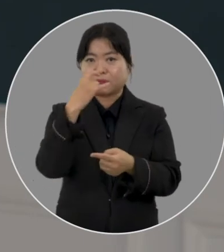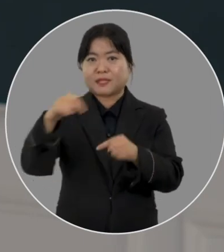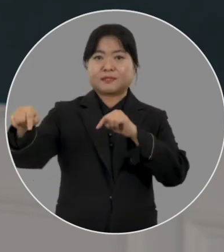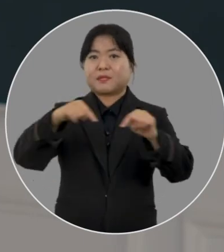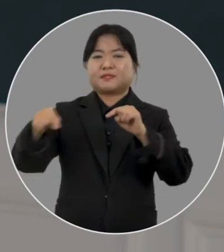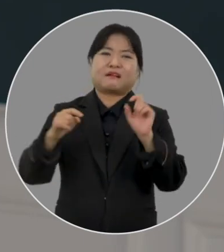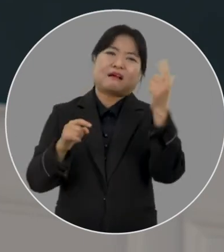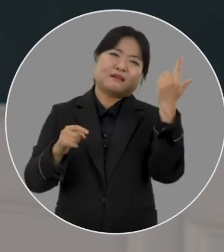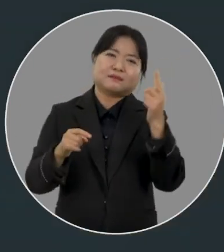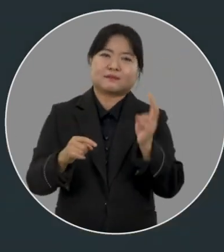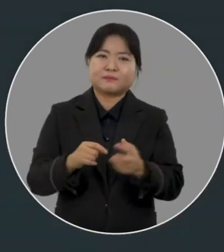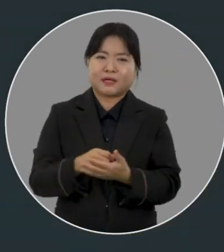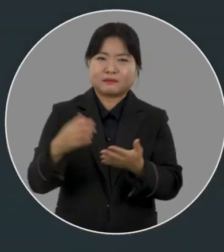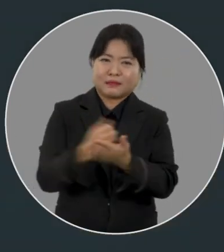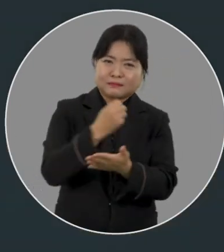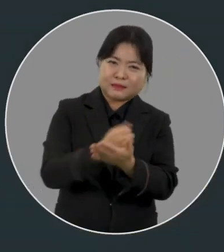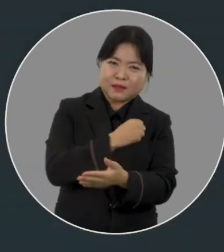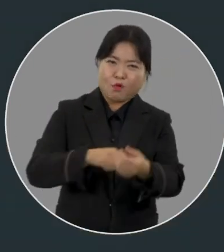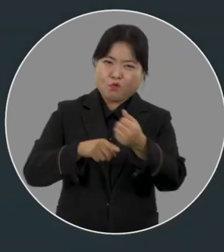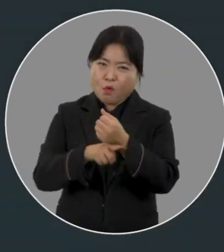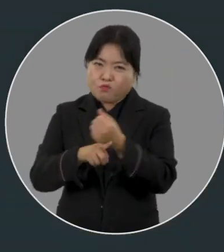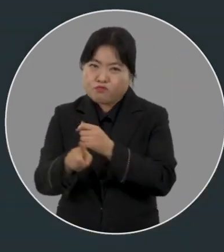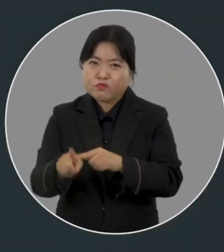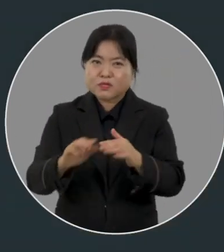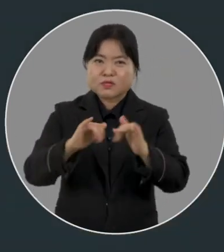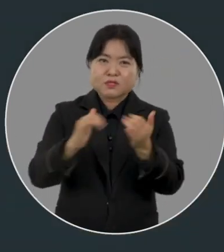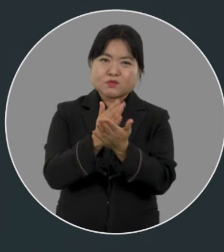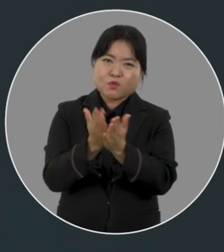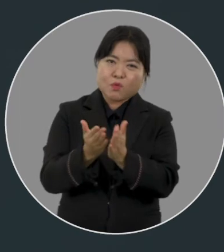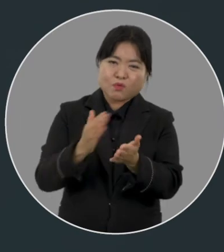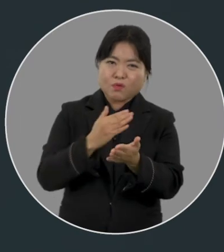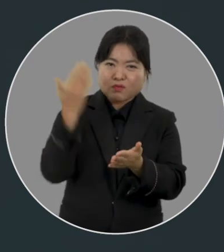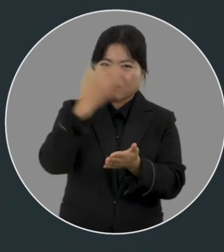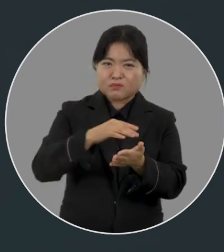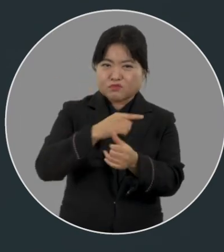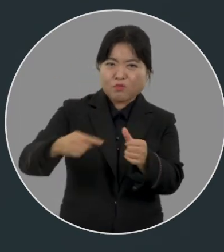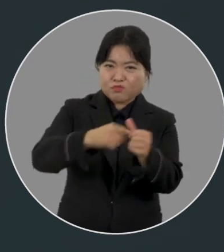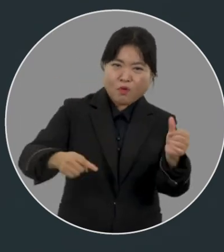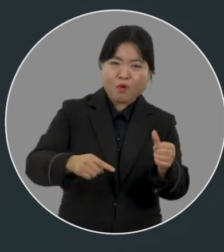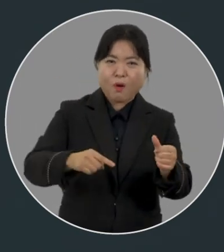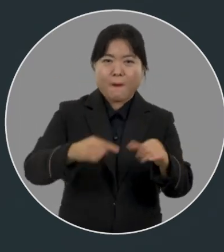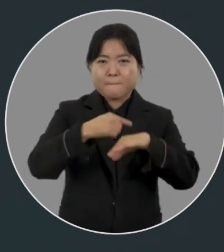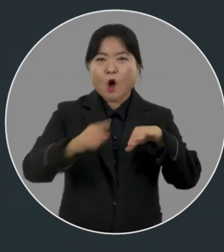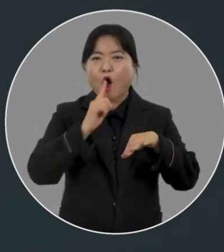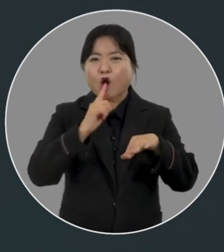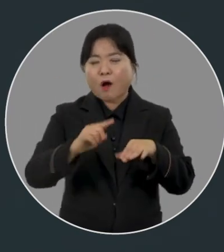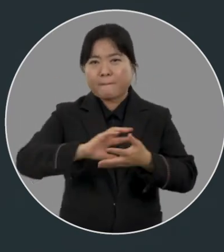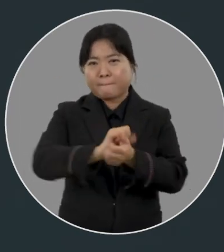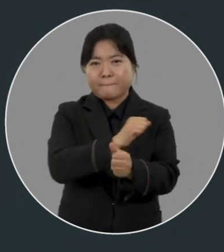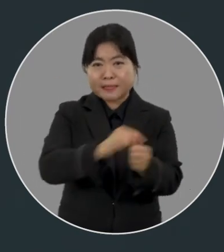멋있게 지배하지는 않았을 겁니다. 그 약탈, 고문, 인종, 청소, 민족 언어, 말살이라는 것은 거의